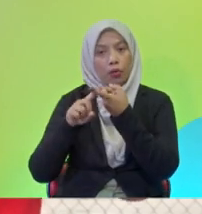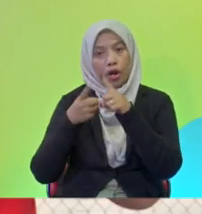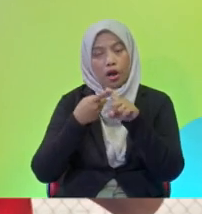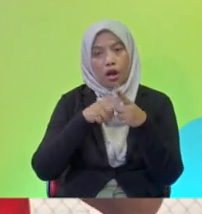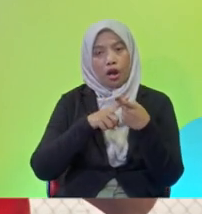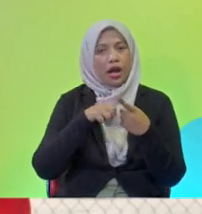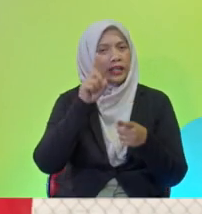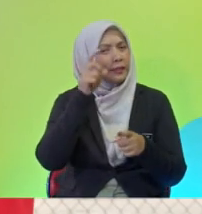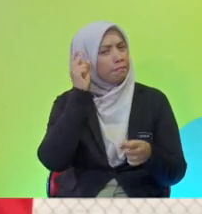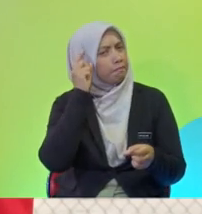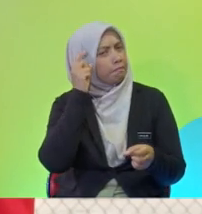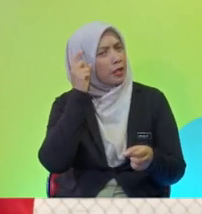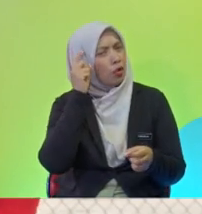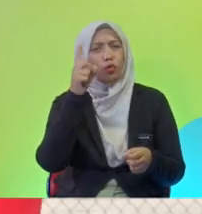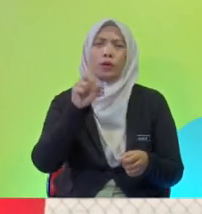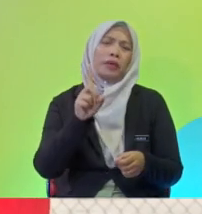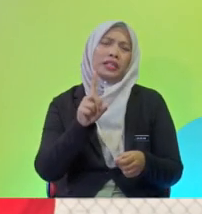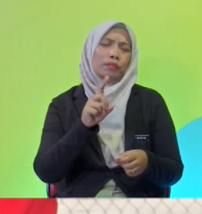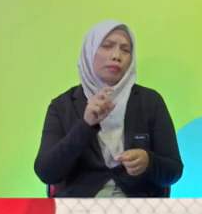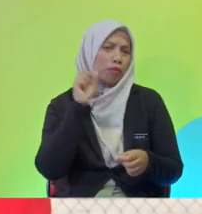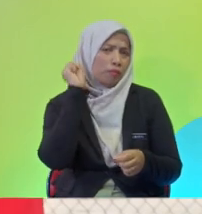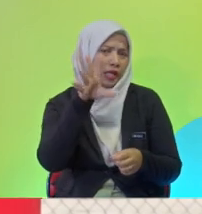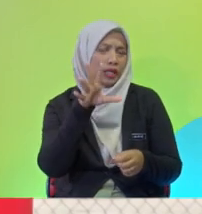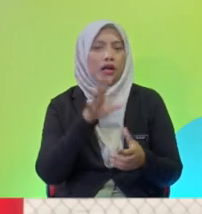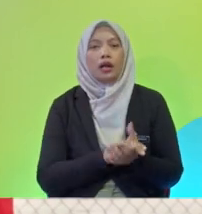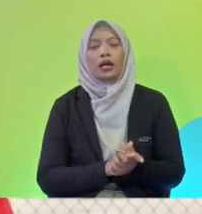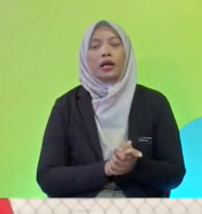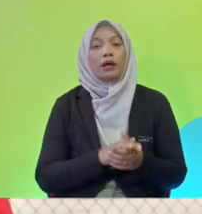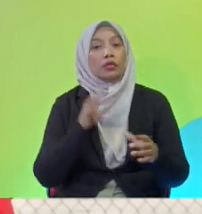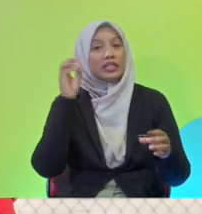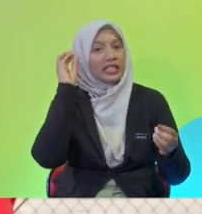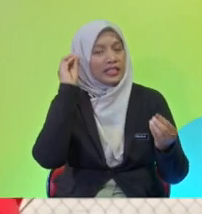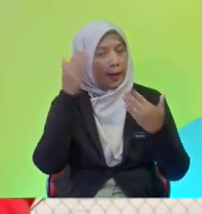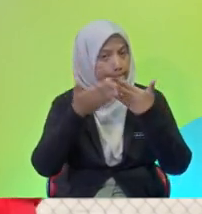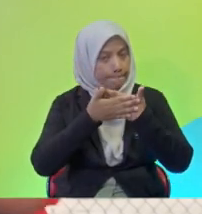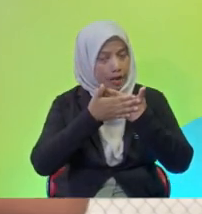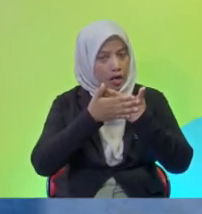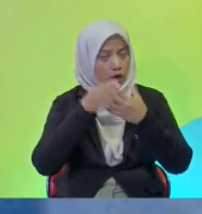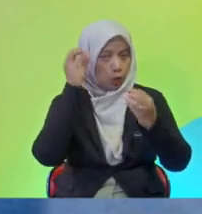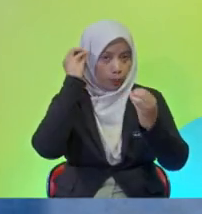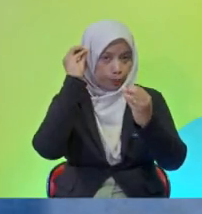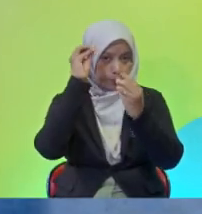Okey, kita baling kepada sasaran yang itu. Jadi, bila dia berpakat, barulah bola itu sampai. Objektif itu pun sampai.